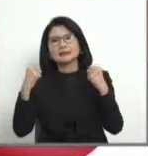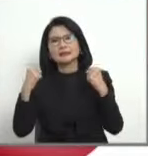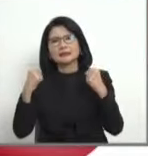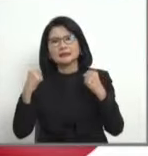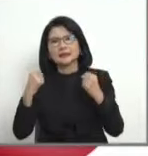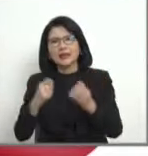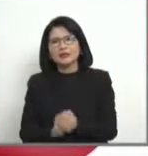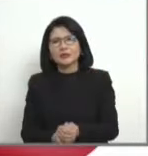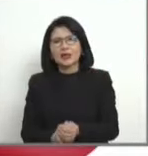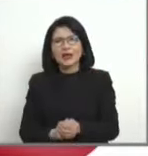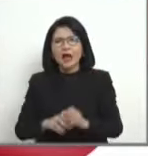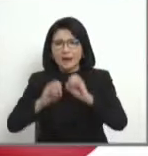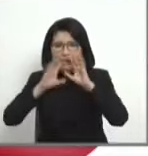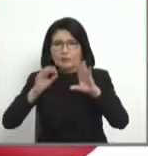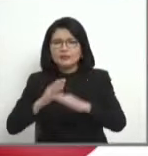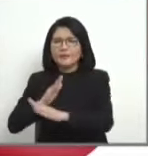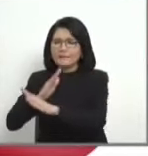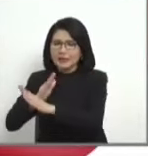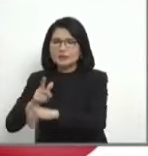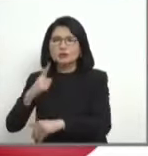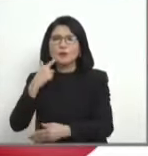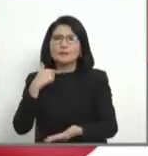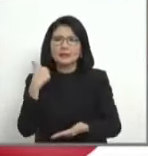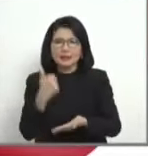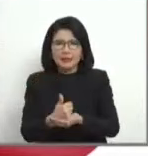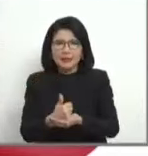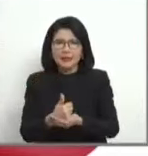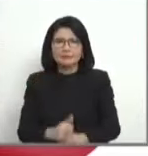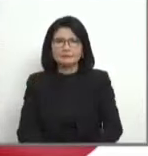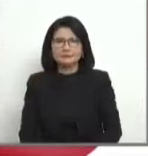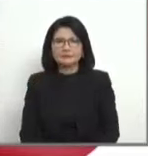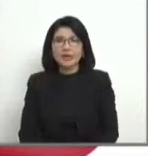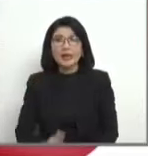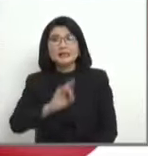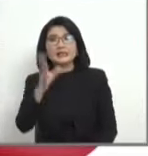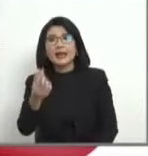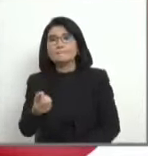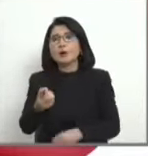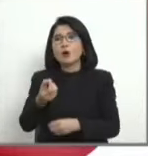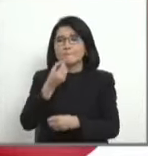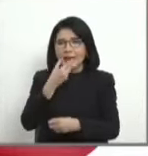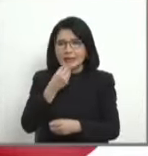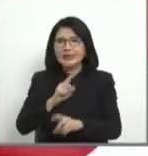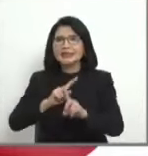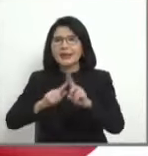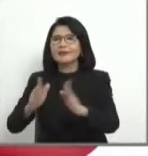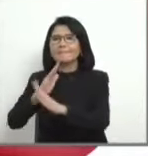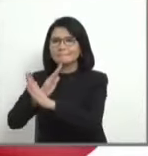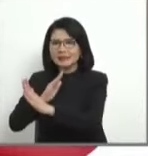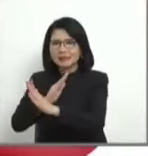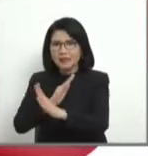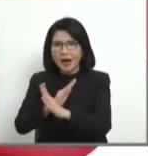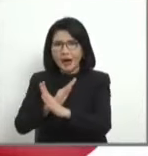promotif preventif itu penting, sehingga kita tidak hanya mengobati tapi juga mencegah.